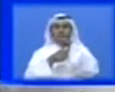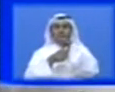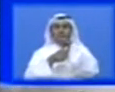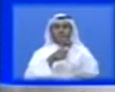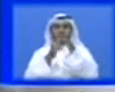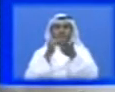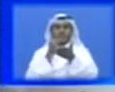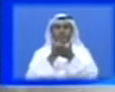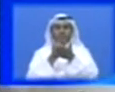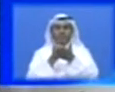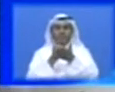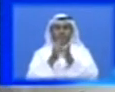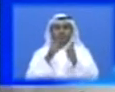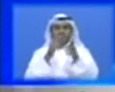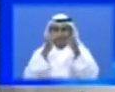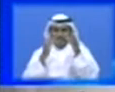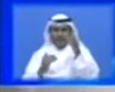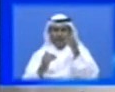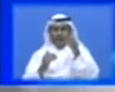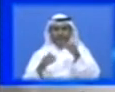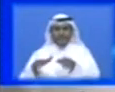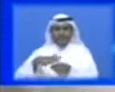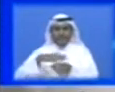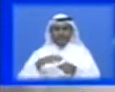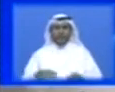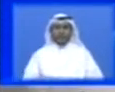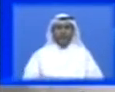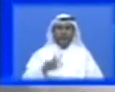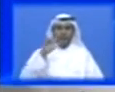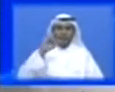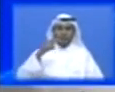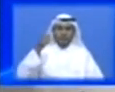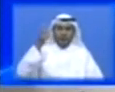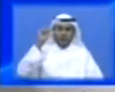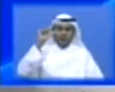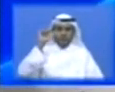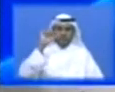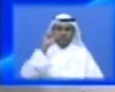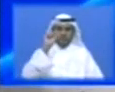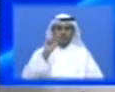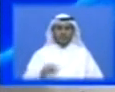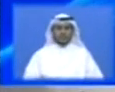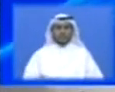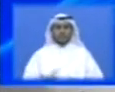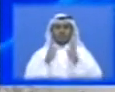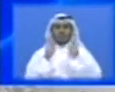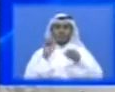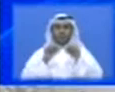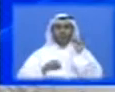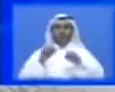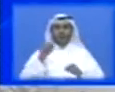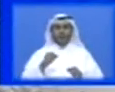الله يمين عبد القيوم رئيس جمهورية المالديف الصديقة، عبر فيها سموه عن خالص تهاني بمناسبة العيد